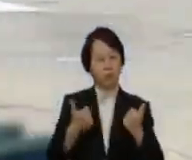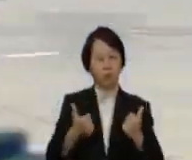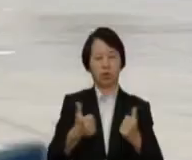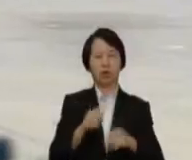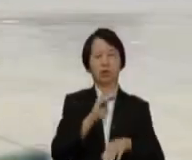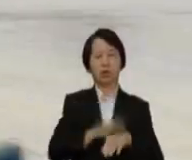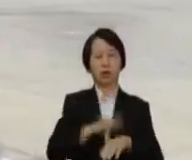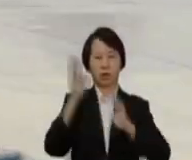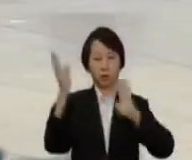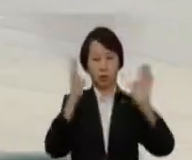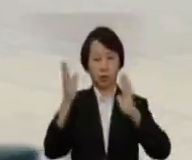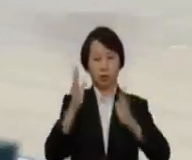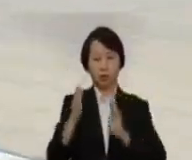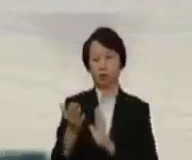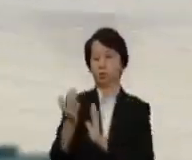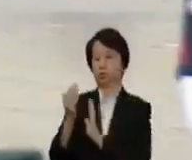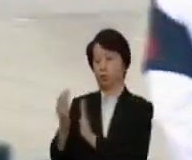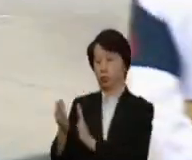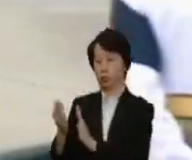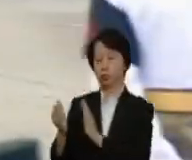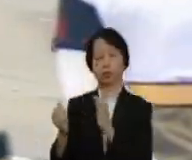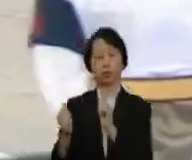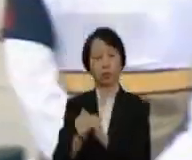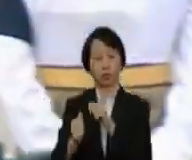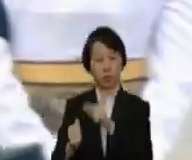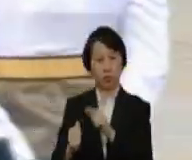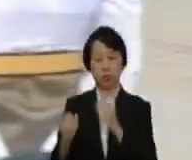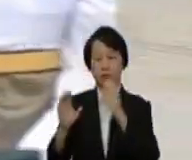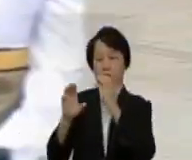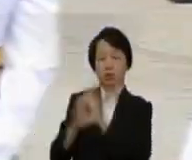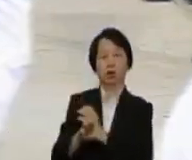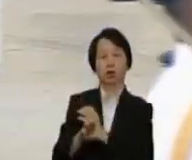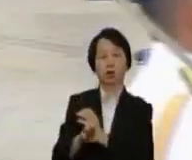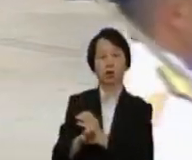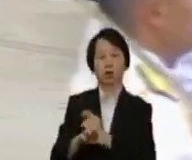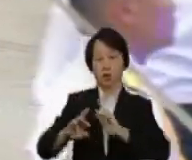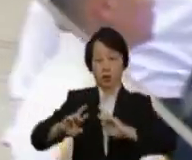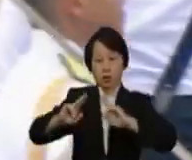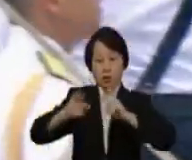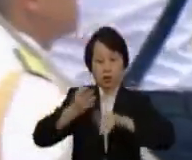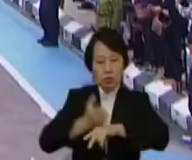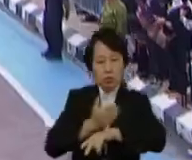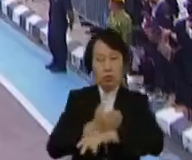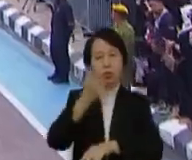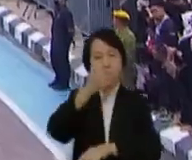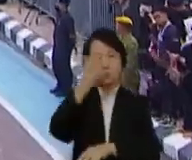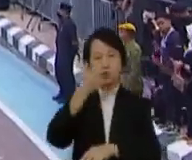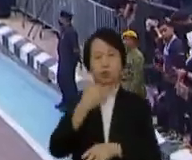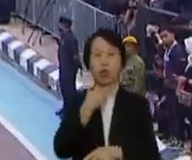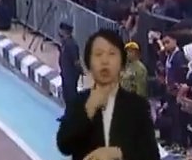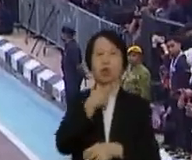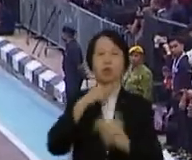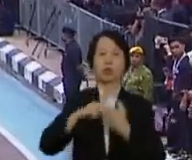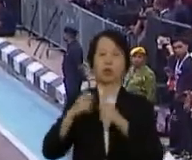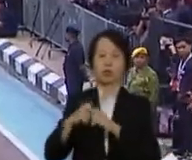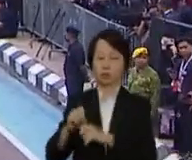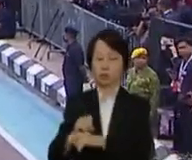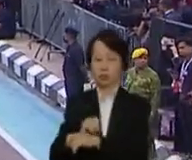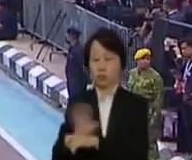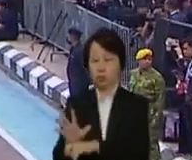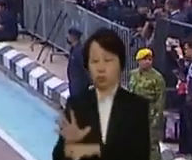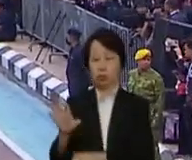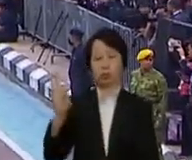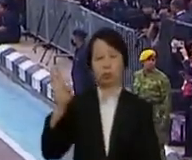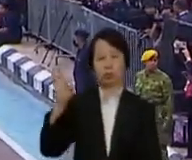terutama ketika negara masih lagi berdepan dengan cabaran memulihkan negara akibat kekangan pandemik